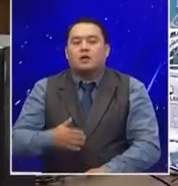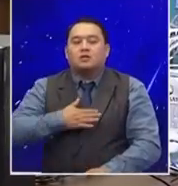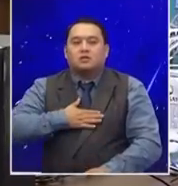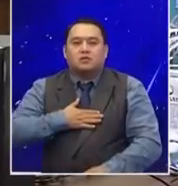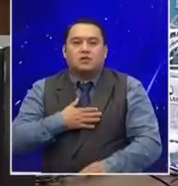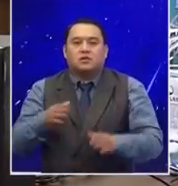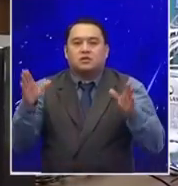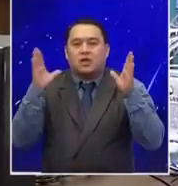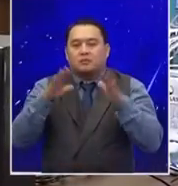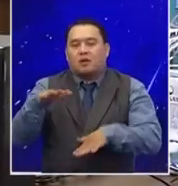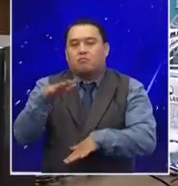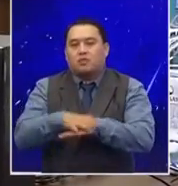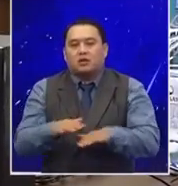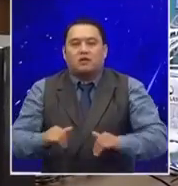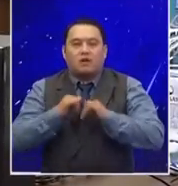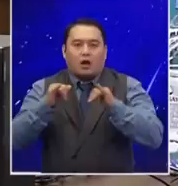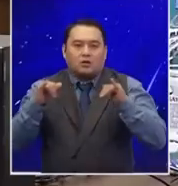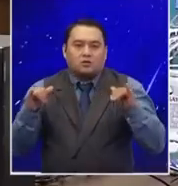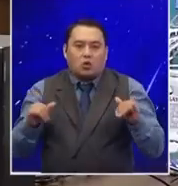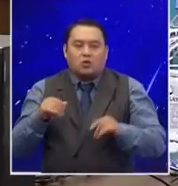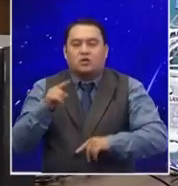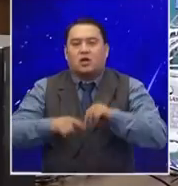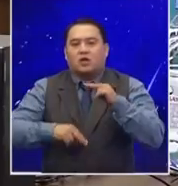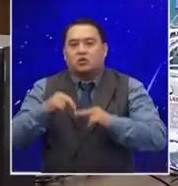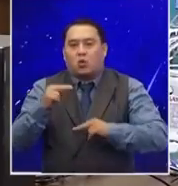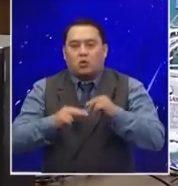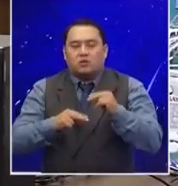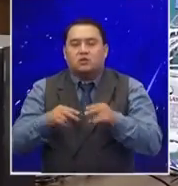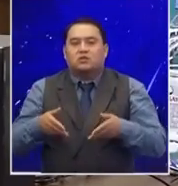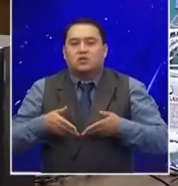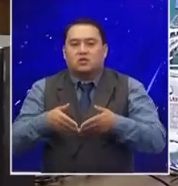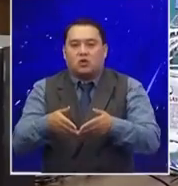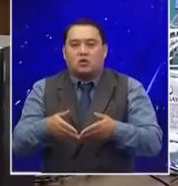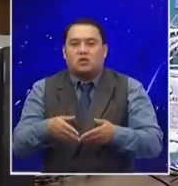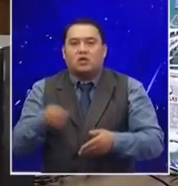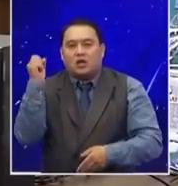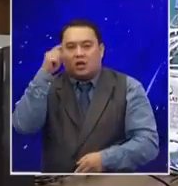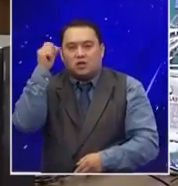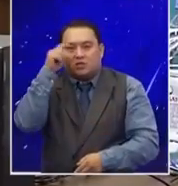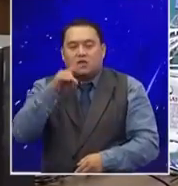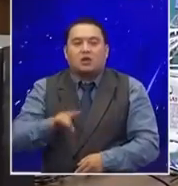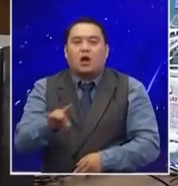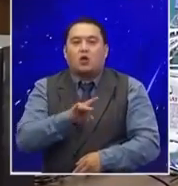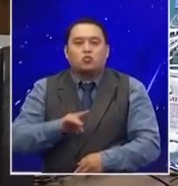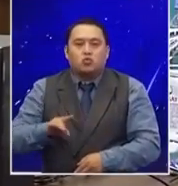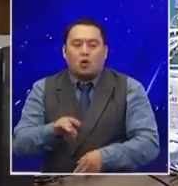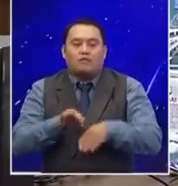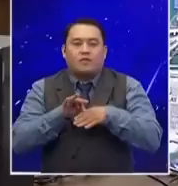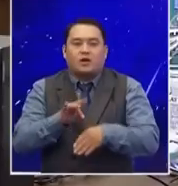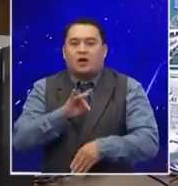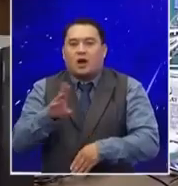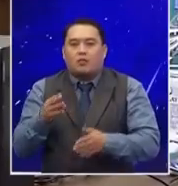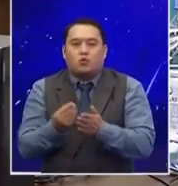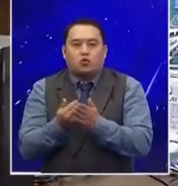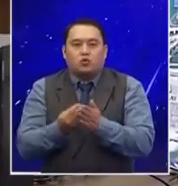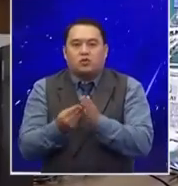счет Исламского банка развития ведется реконструкция растительных сетей в Ескелдинском, Аксуйских районах, за счет республиканского